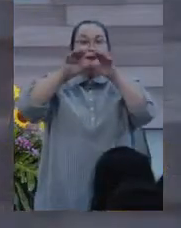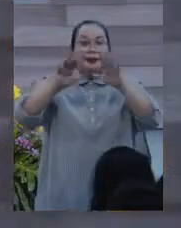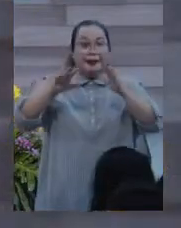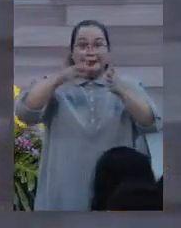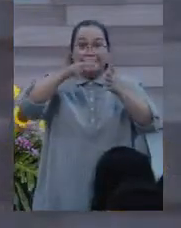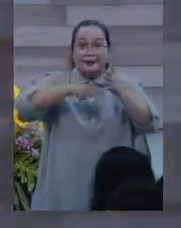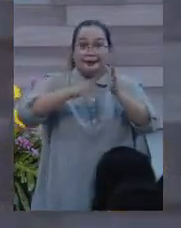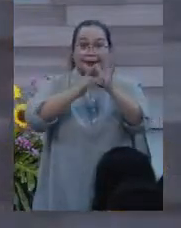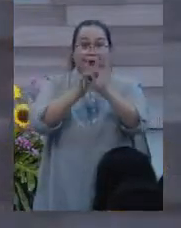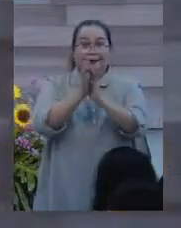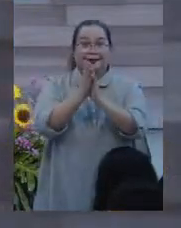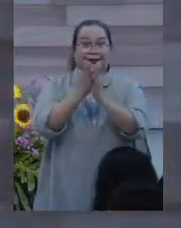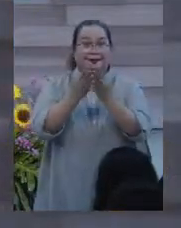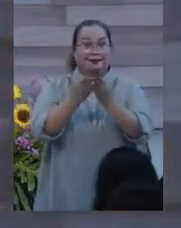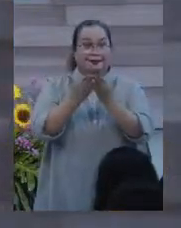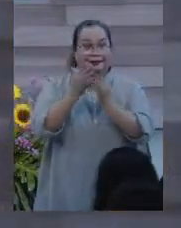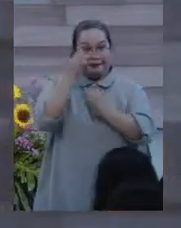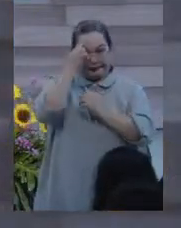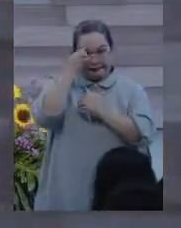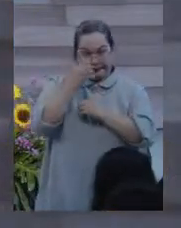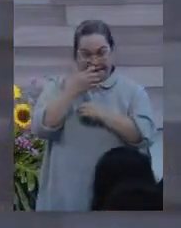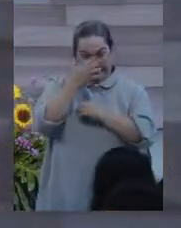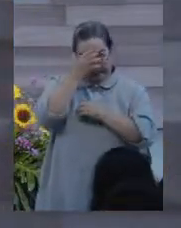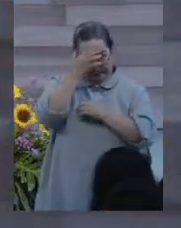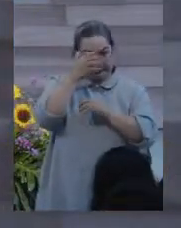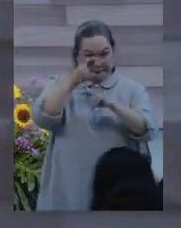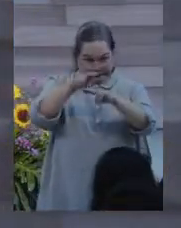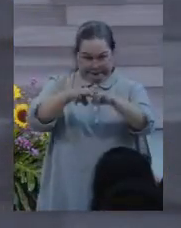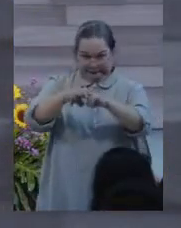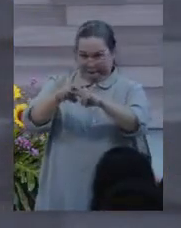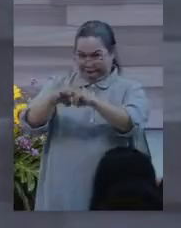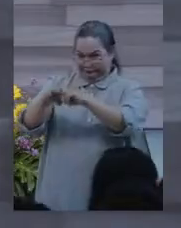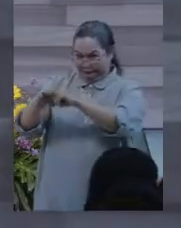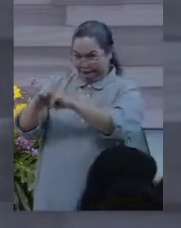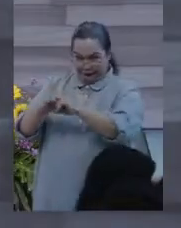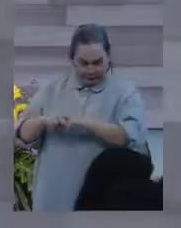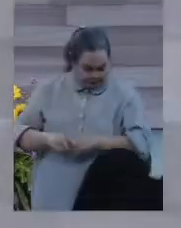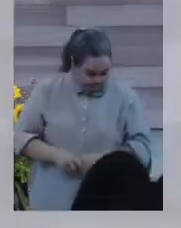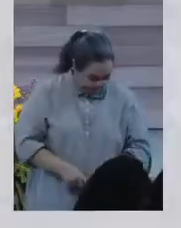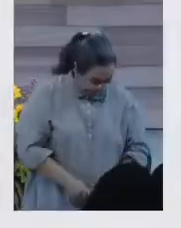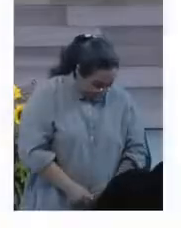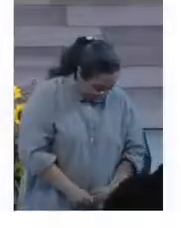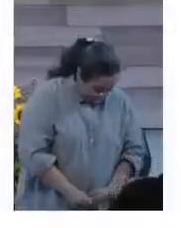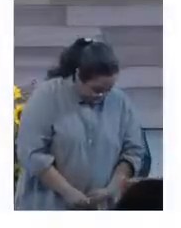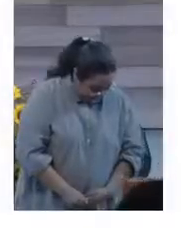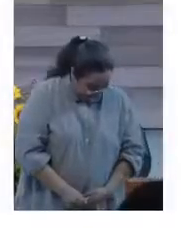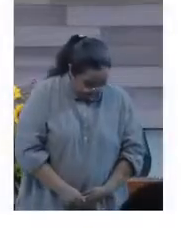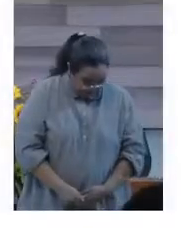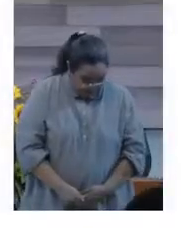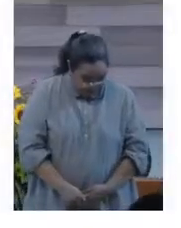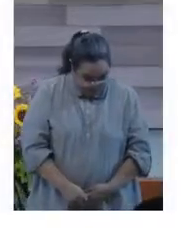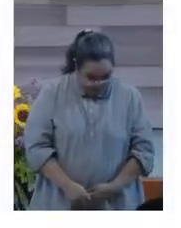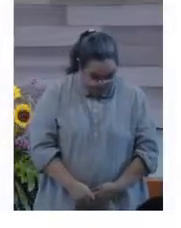kanyang salita sa ating mga puso't isipan. Maaari na po kayong maupo.